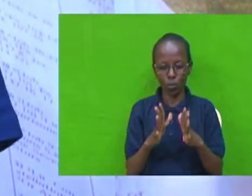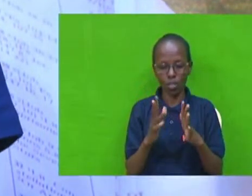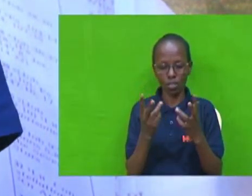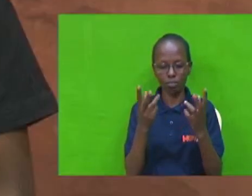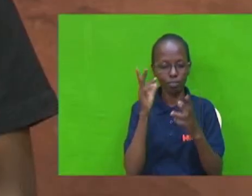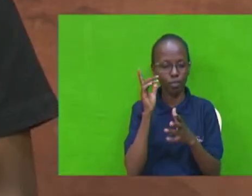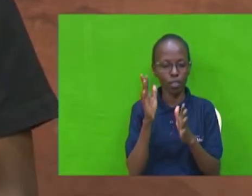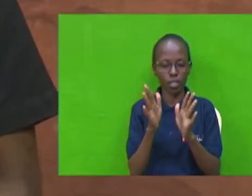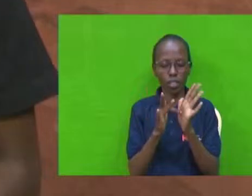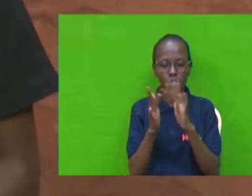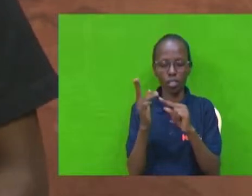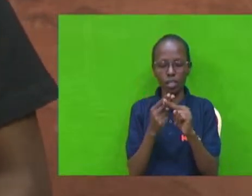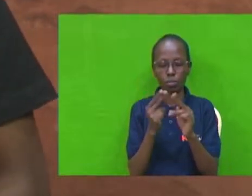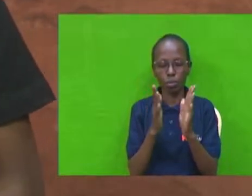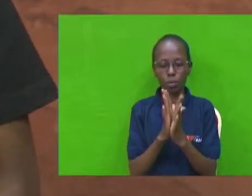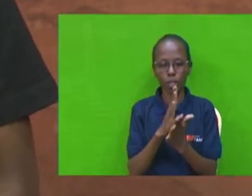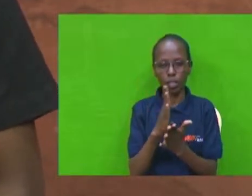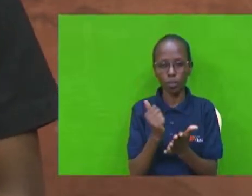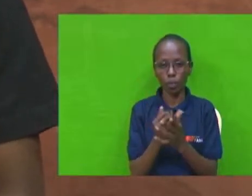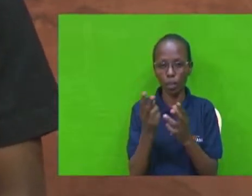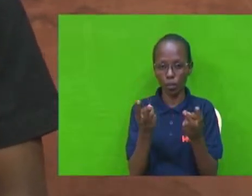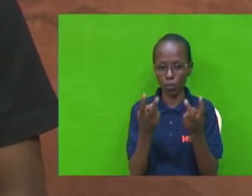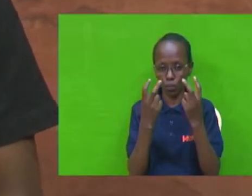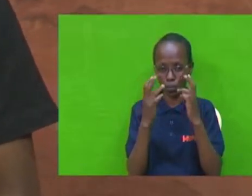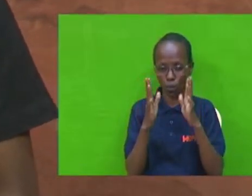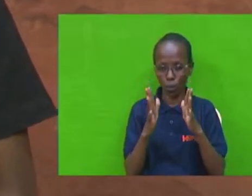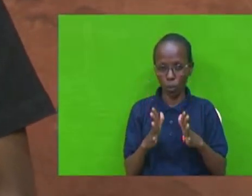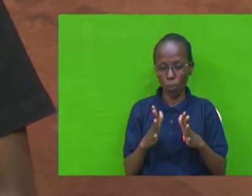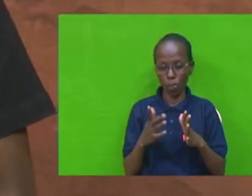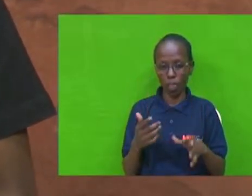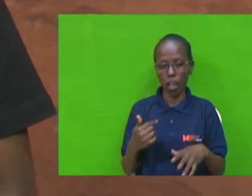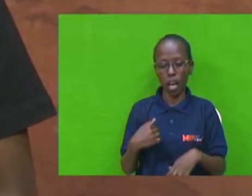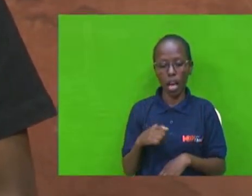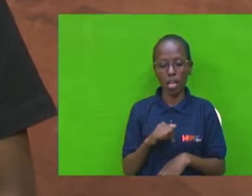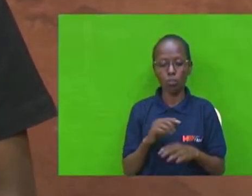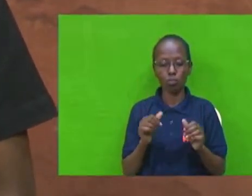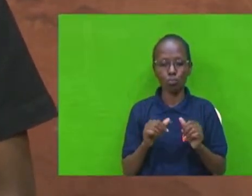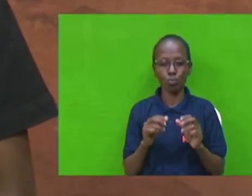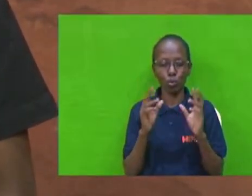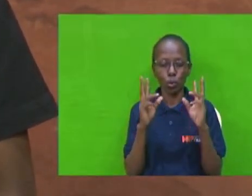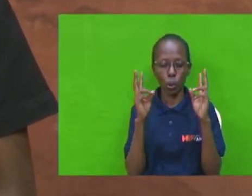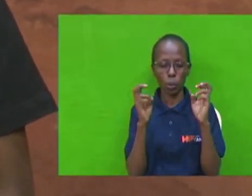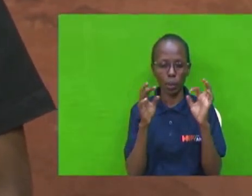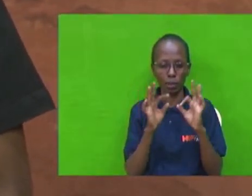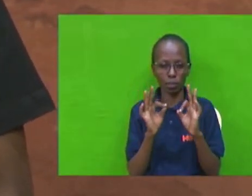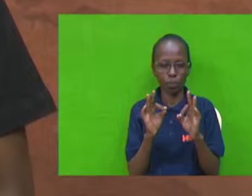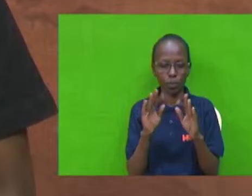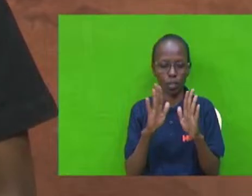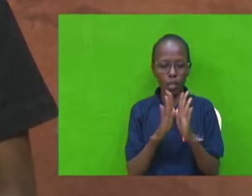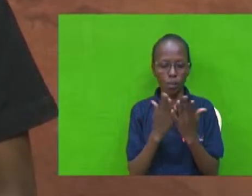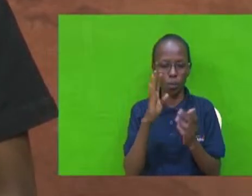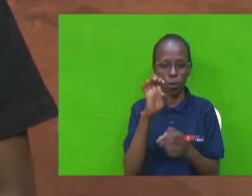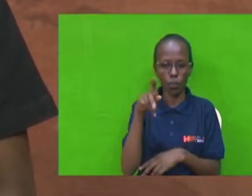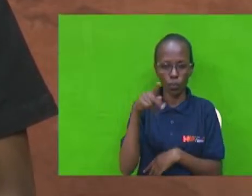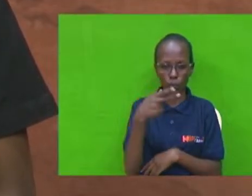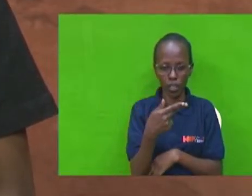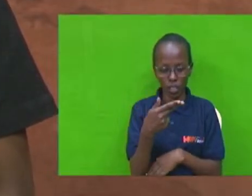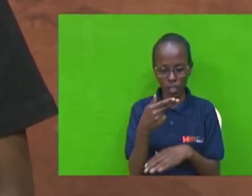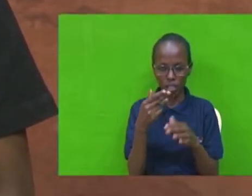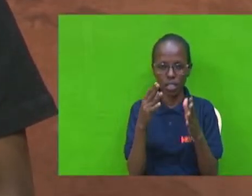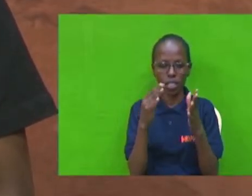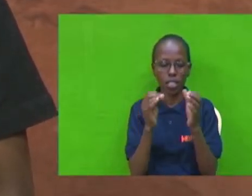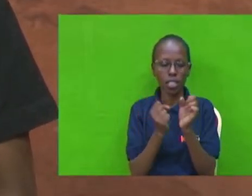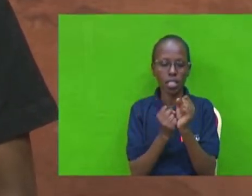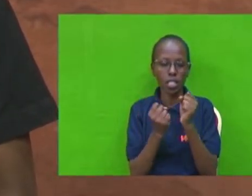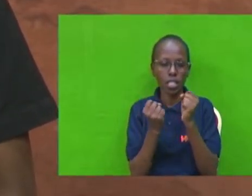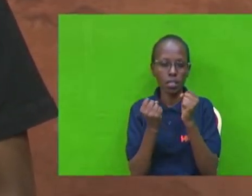Amen. Asante. Mpenzi mtazamaji, leo bado tunaangalia mada nzuri tu katika kitabu cha Waefeso 6. Hapa